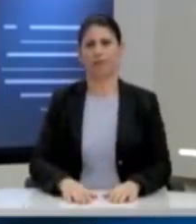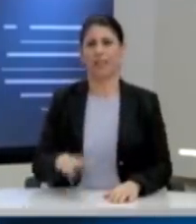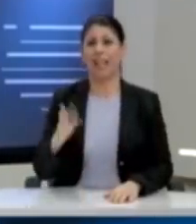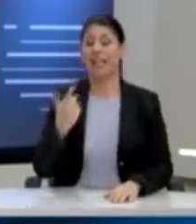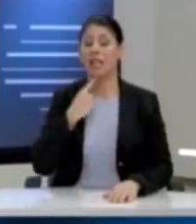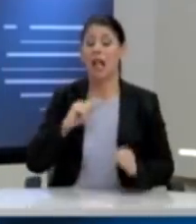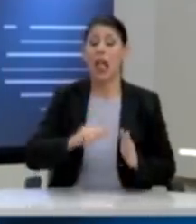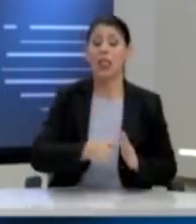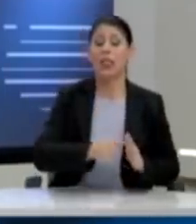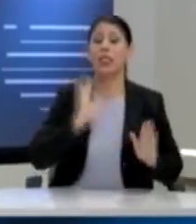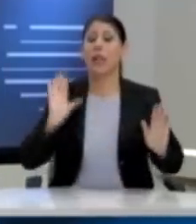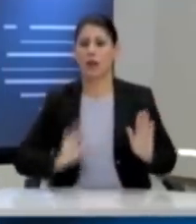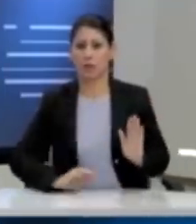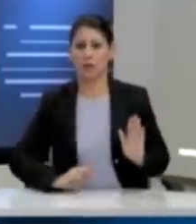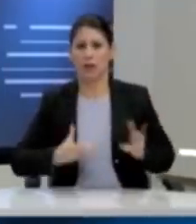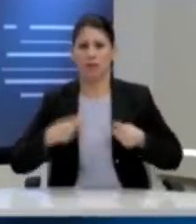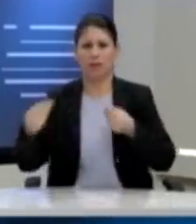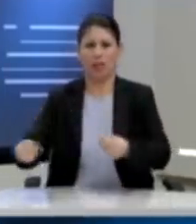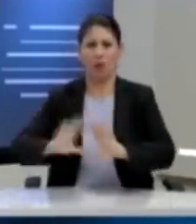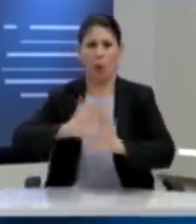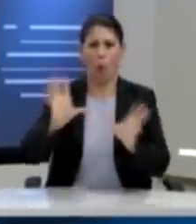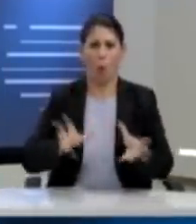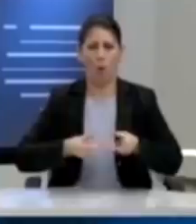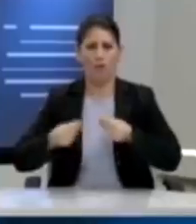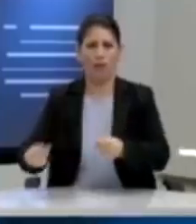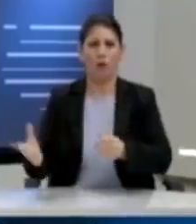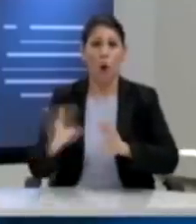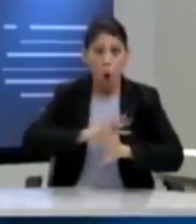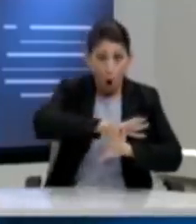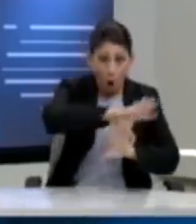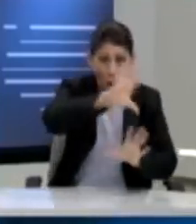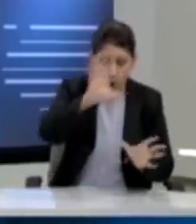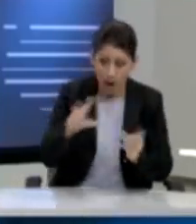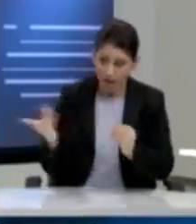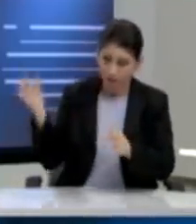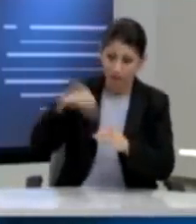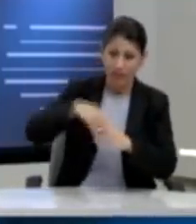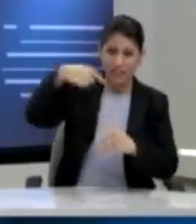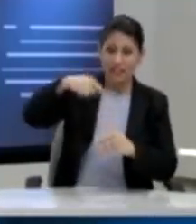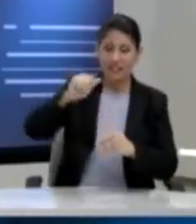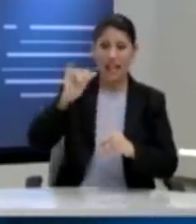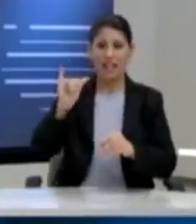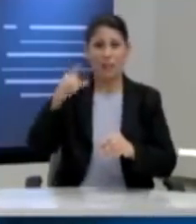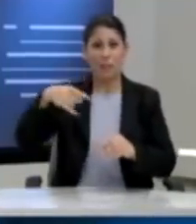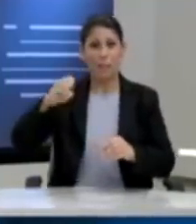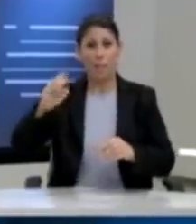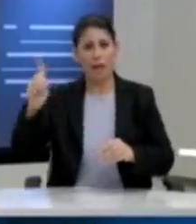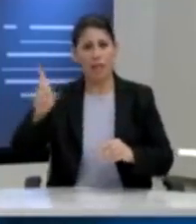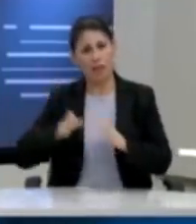Γιατί δεν τα κουμπάτε? Αυτά έχετε δώσει όλα. Τα έχετε βάλει στο ΤΑΙΠΕΔ και δεν ξέρω καμιά μέρα πάμε σπίτι μας και έχει